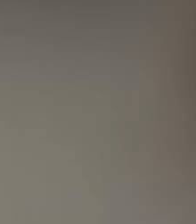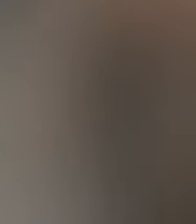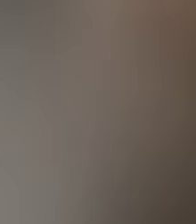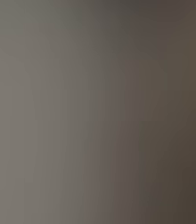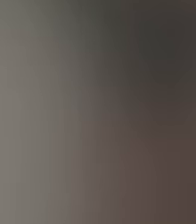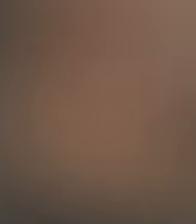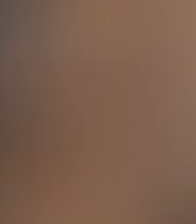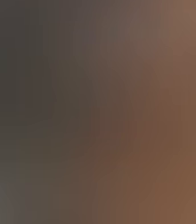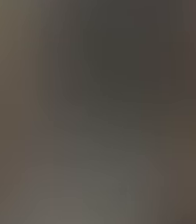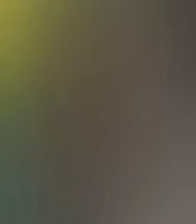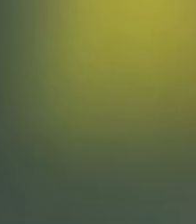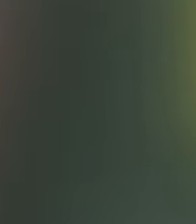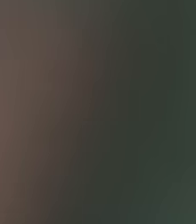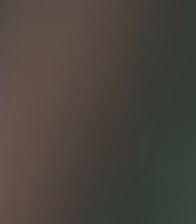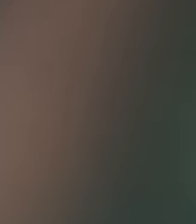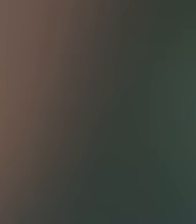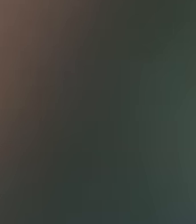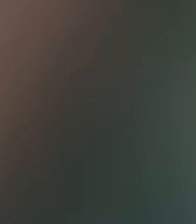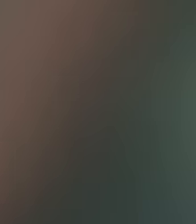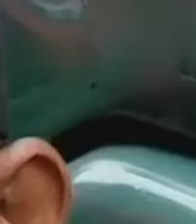pelabuhan Tanjung Perak, Surabaya.